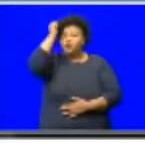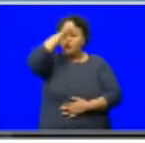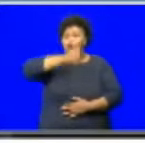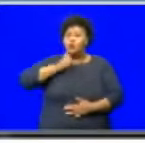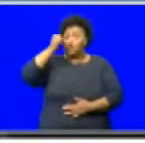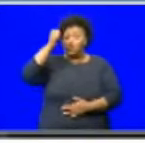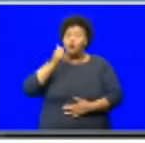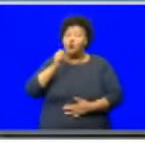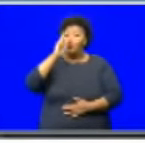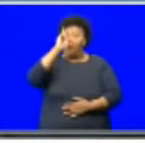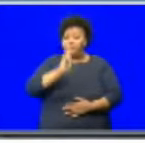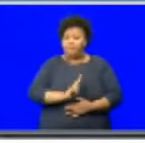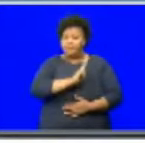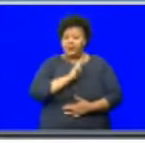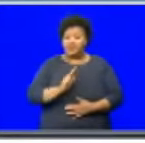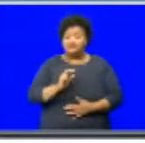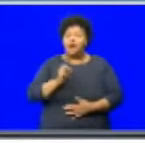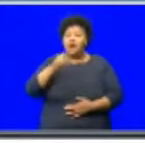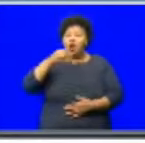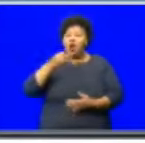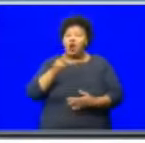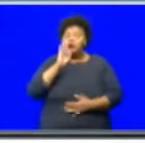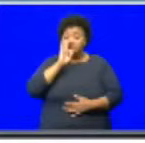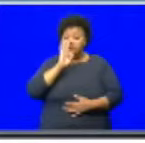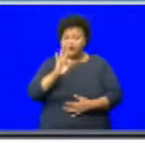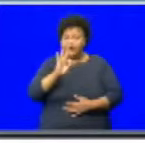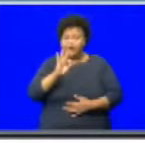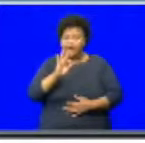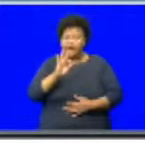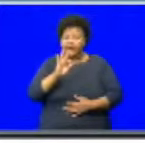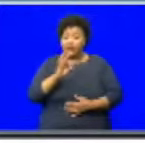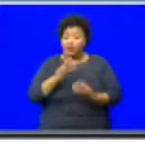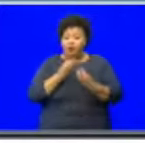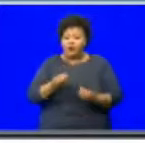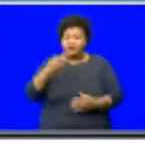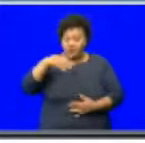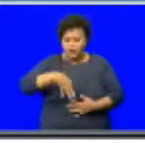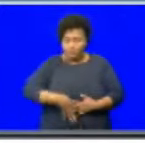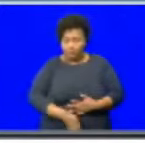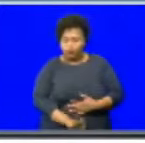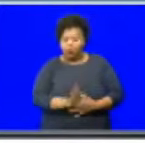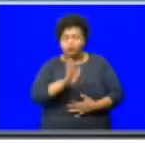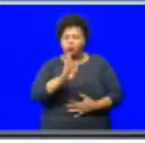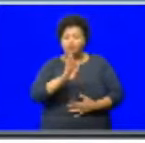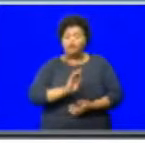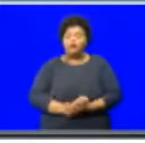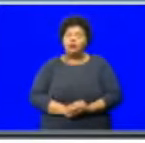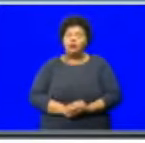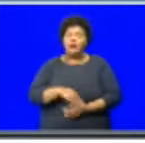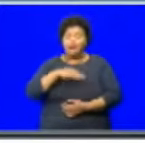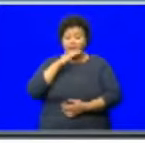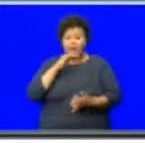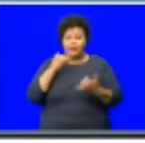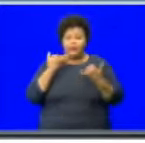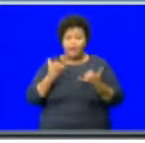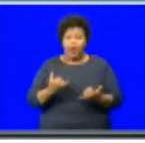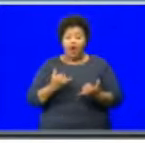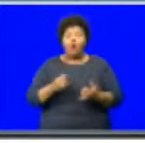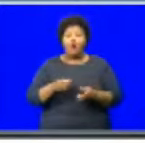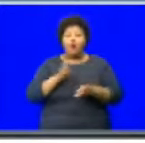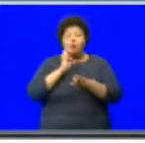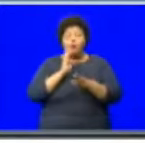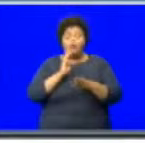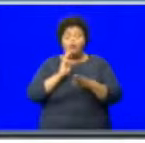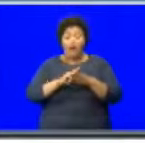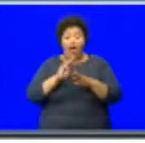namakwabo bekathengisa nyalo akasakhoni ngoba kufuna nake labantwana lisuku lonke. So ngiko longathi sesiyacela nje siveni Nkosi yami